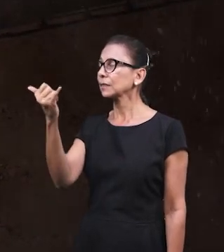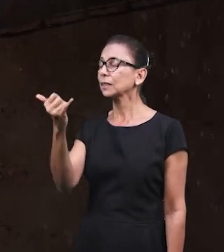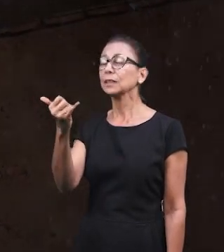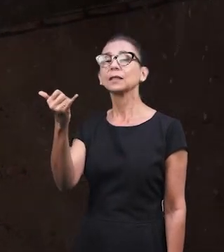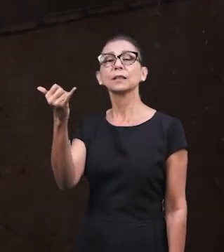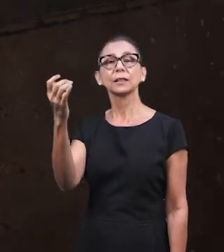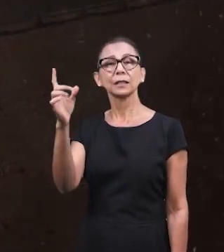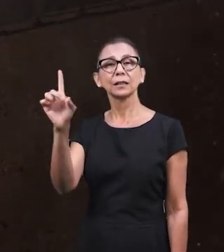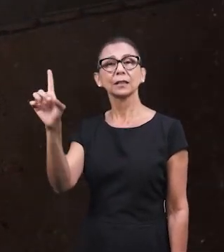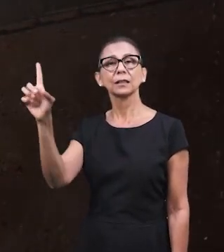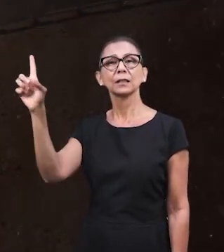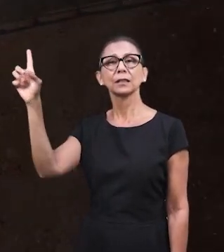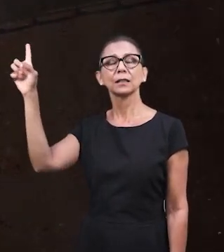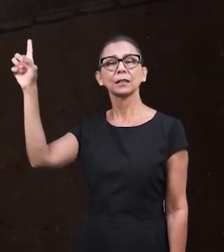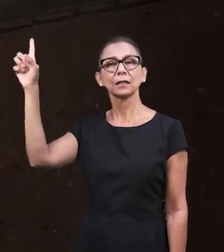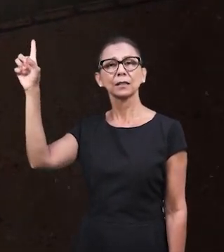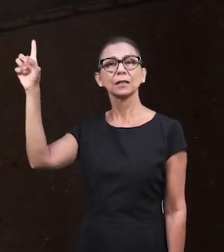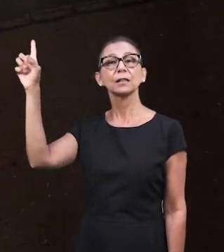если